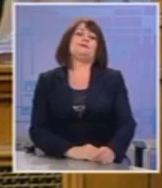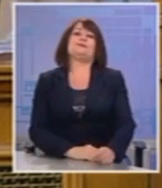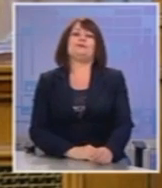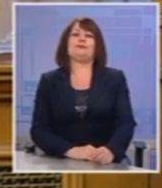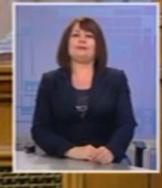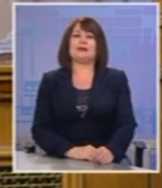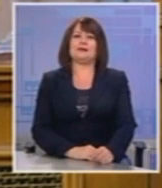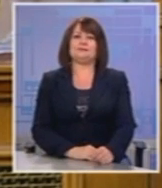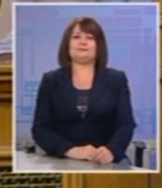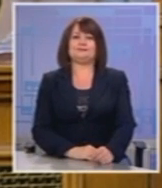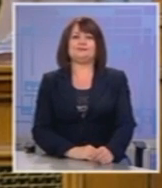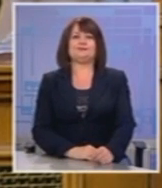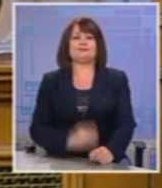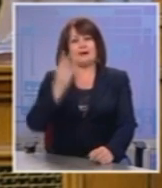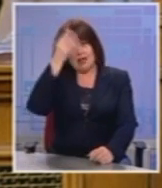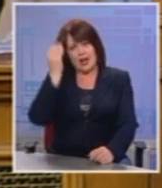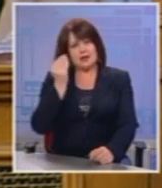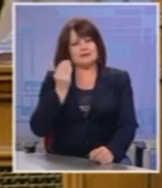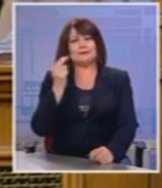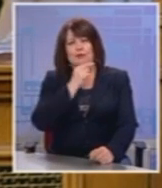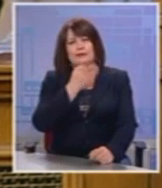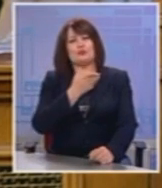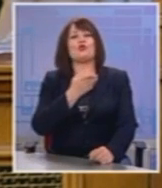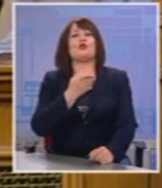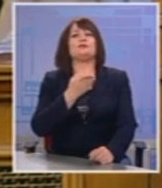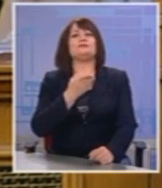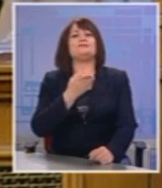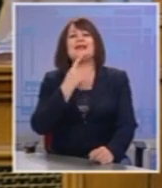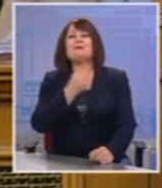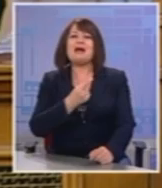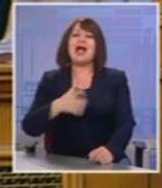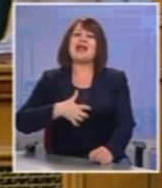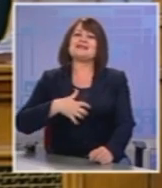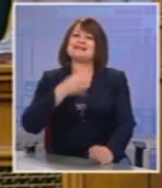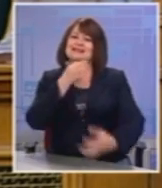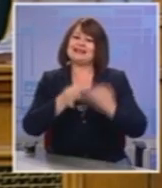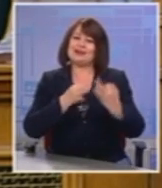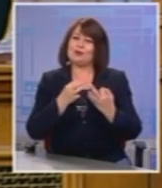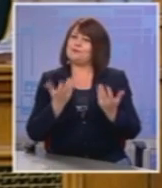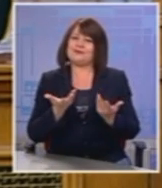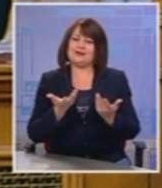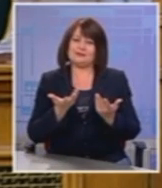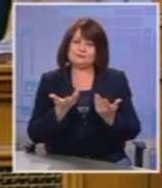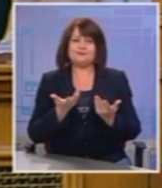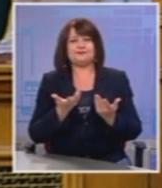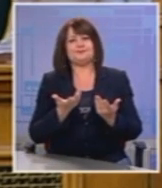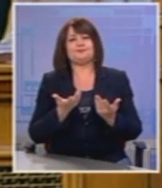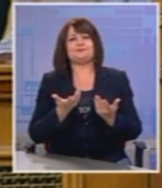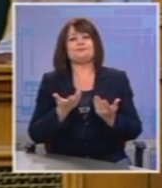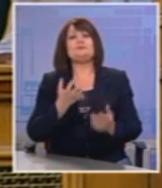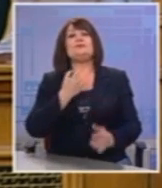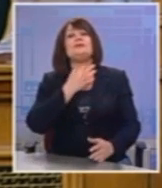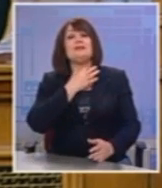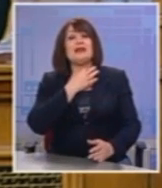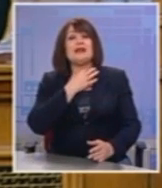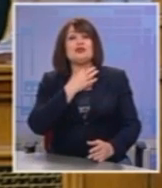οικονομολόγος με τον αλέξη μοιράστηκα ένα αστείο λέγοντας ότι ότι